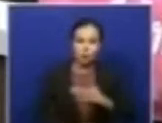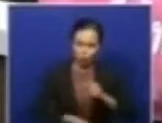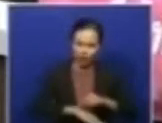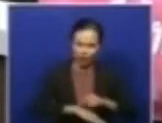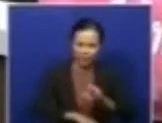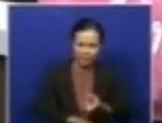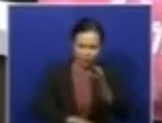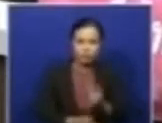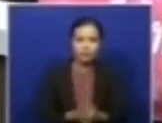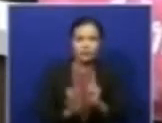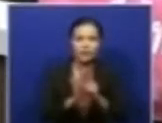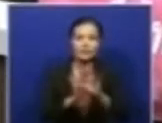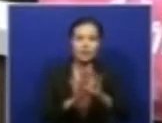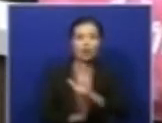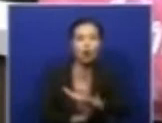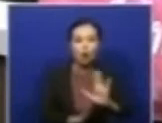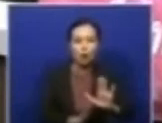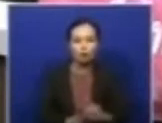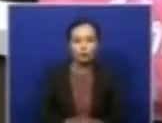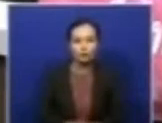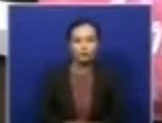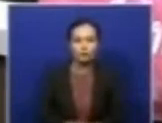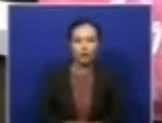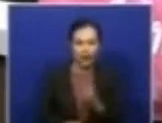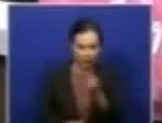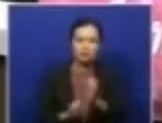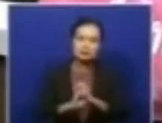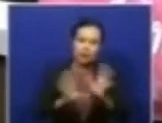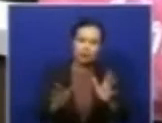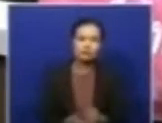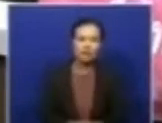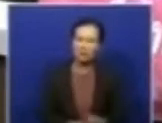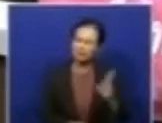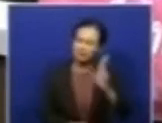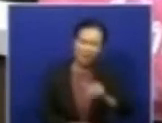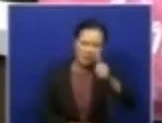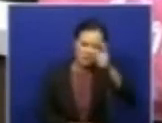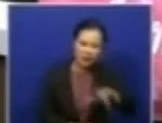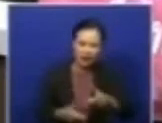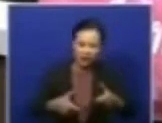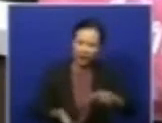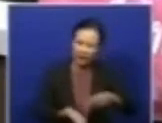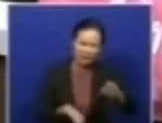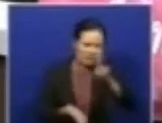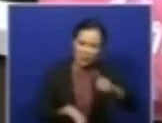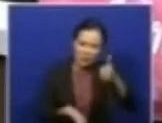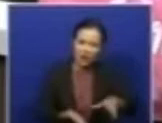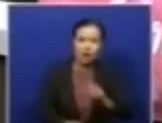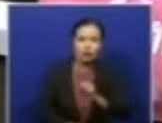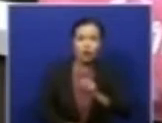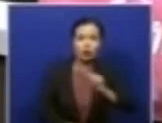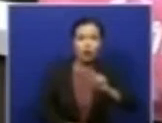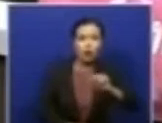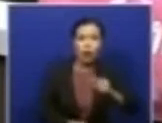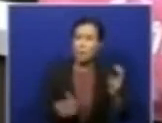าน7นาทีของท่านน่ะเอาแค่นี้ก็เห็นชัดเจนแล้วมันใช้ไม่ได้รายงานฉบับนี้สตง.ไม่รับรอง